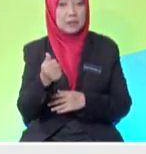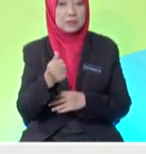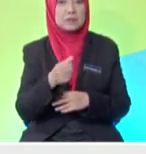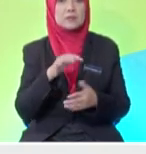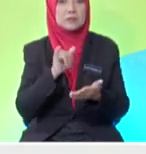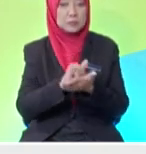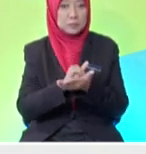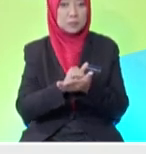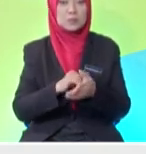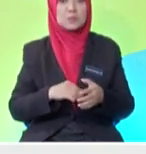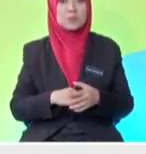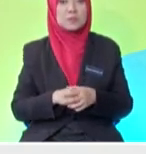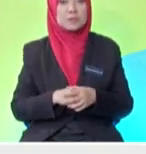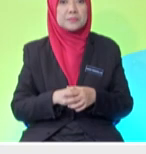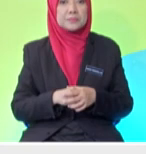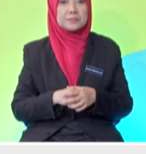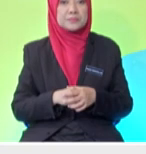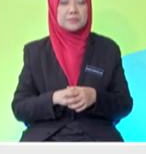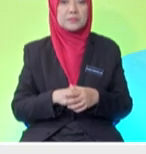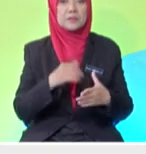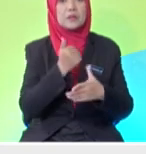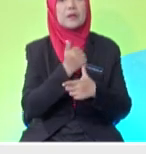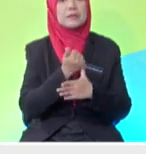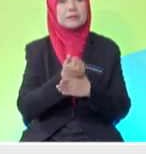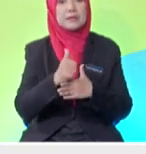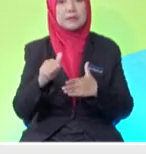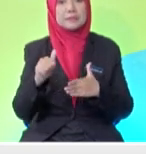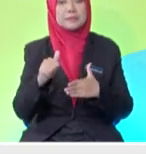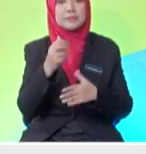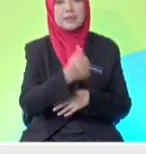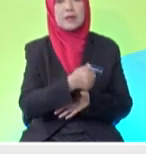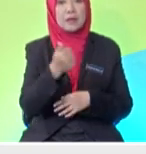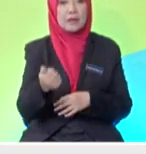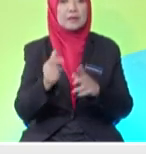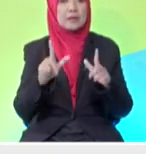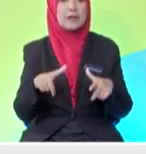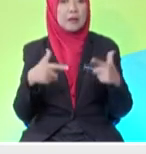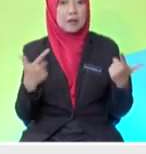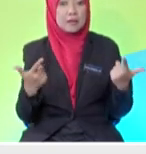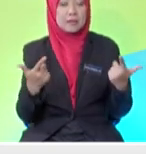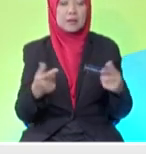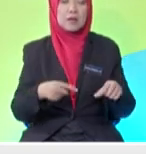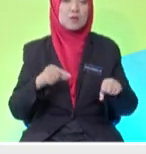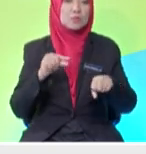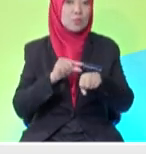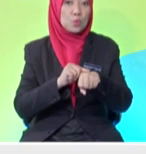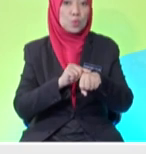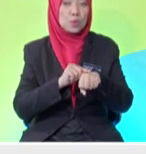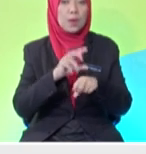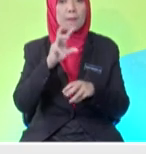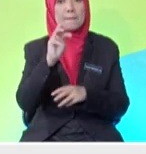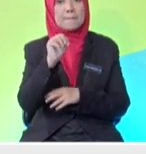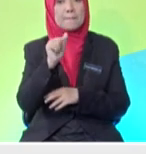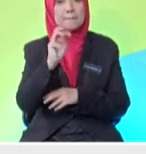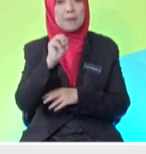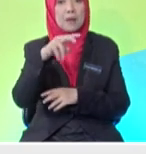tersebut Oke antara jenis alat tanya lain yaitu tolok mampatan tolok dael dan